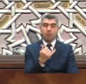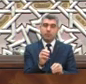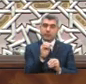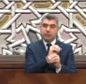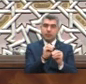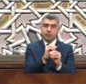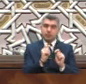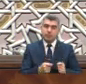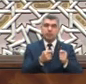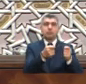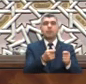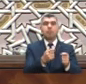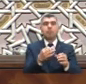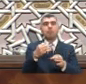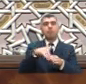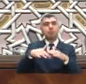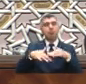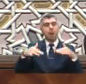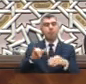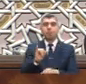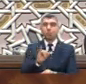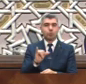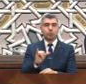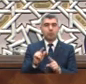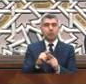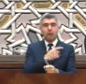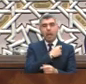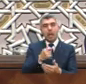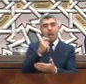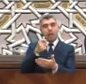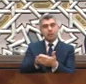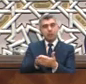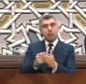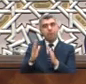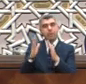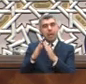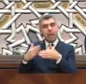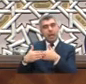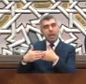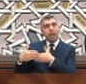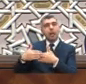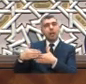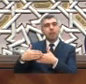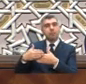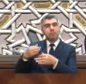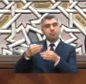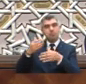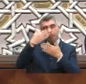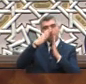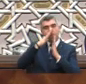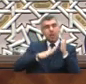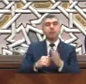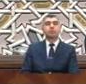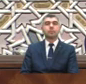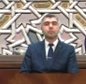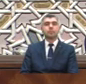البرلمان حول ما هي المتطلبات ديال توفير القاضي المقيم في الخريطة القضائية في المغرب. تنعرفوا فين